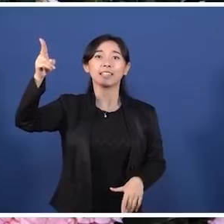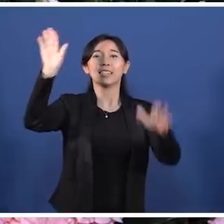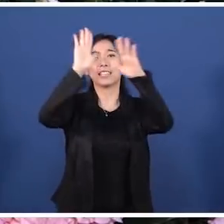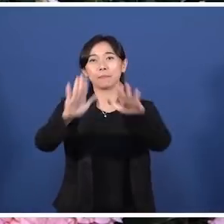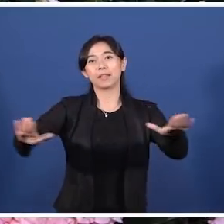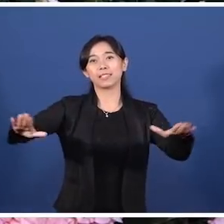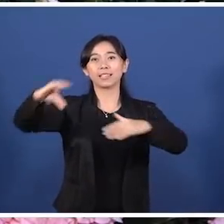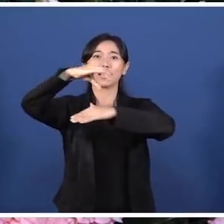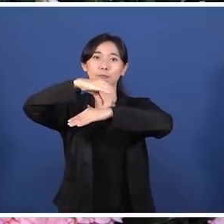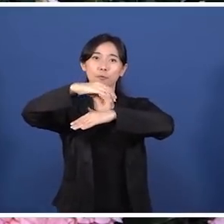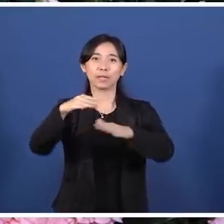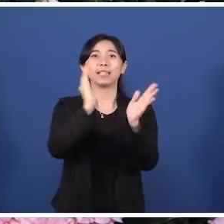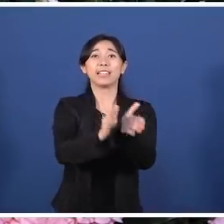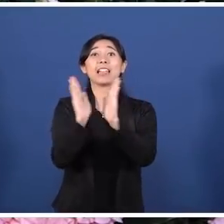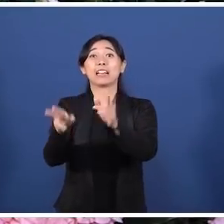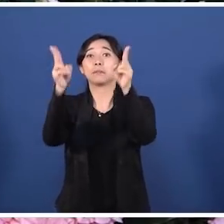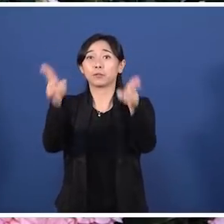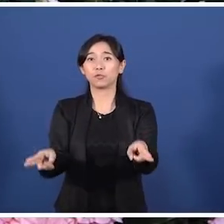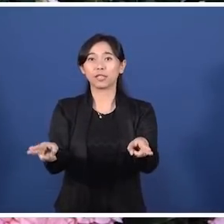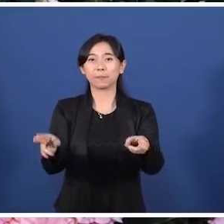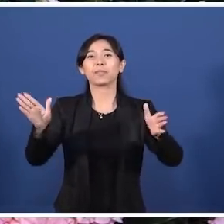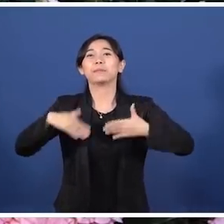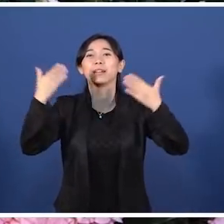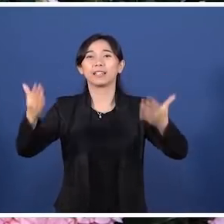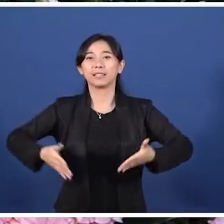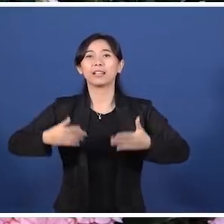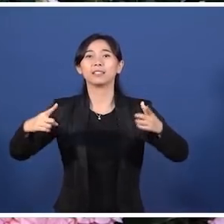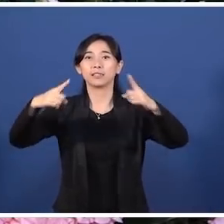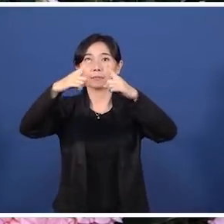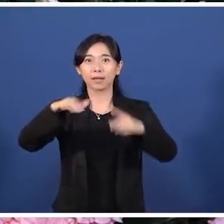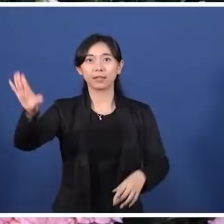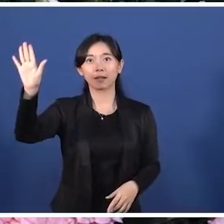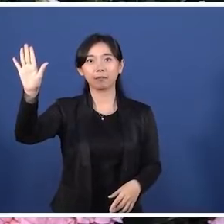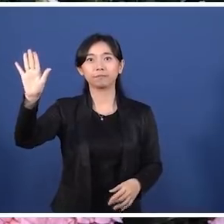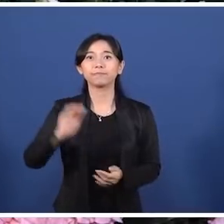damai sejahtera di bumi di antara manusia yang berkenan kepada-Nya."